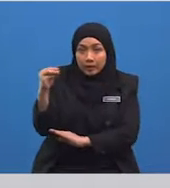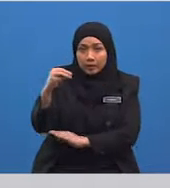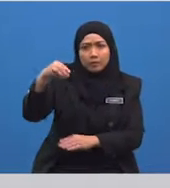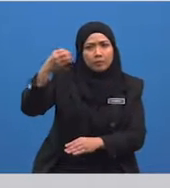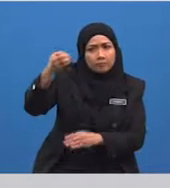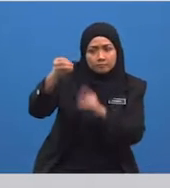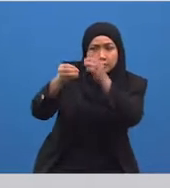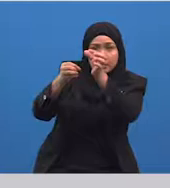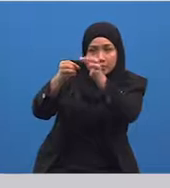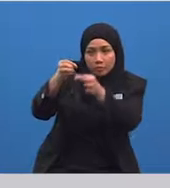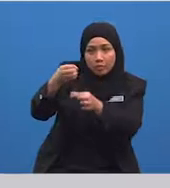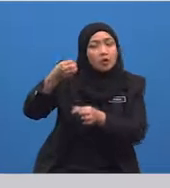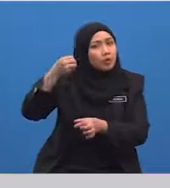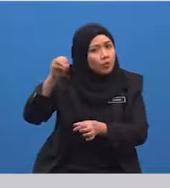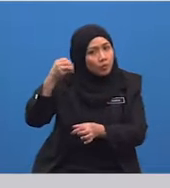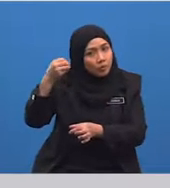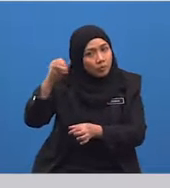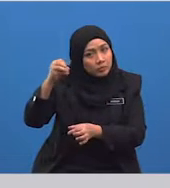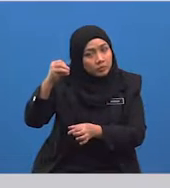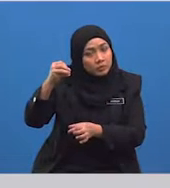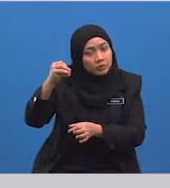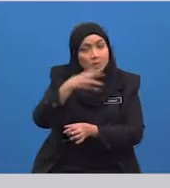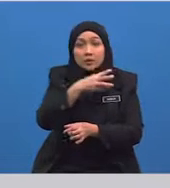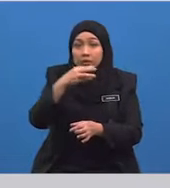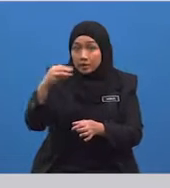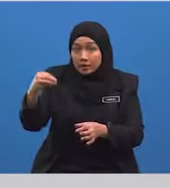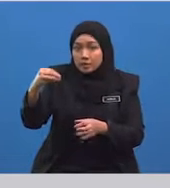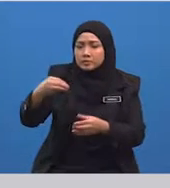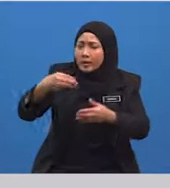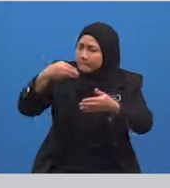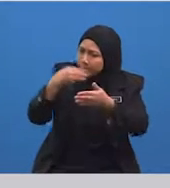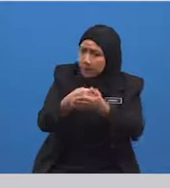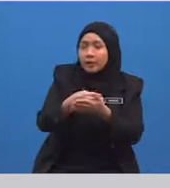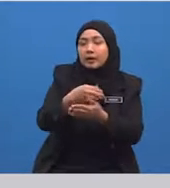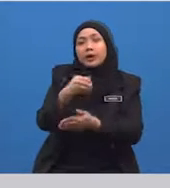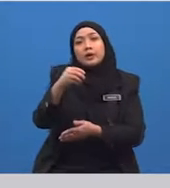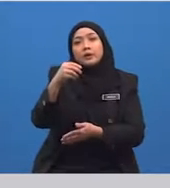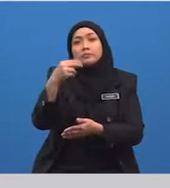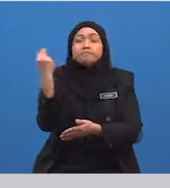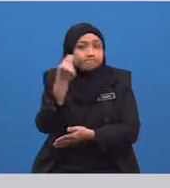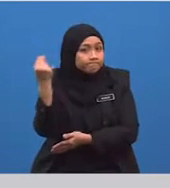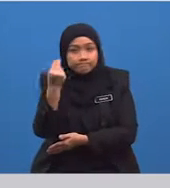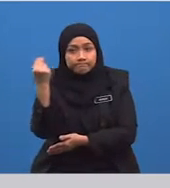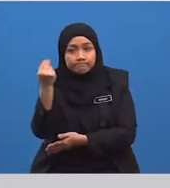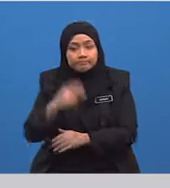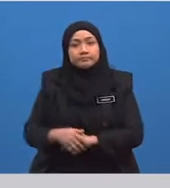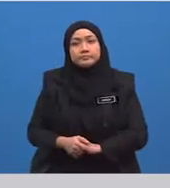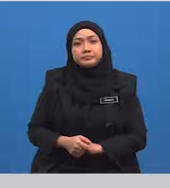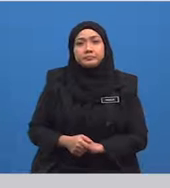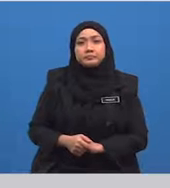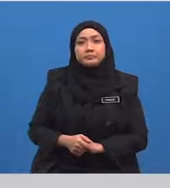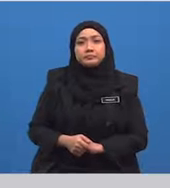itu sehingga alkali tersebut dinetralkan. Asid dan